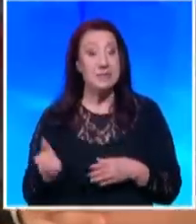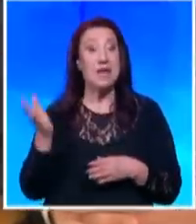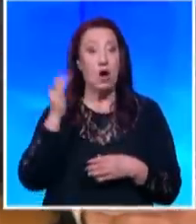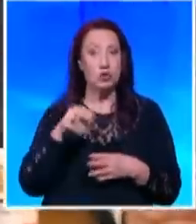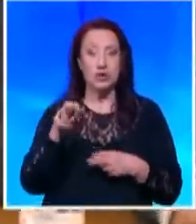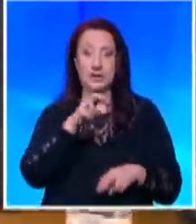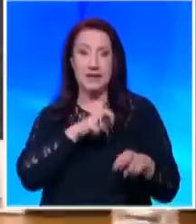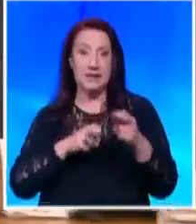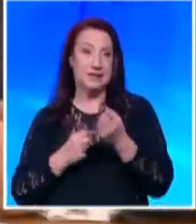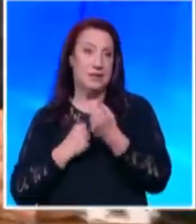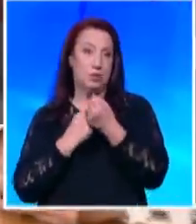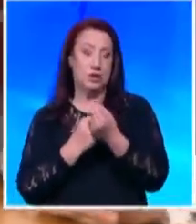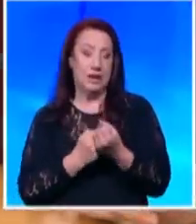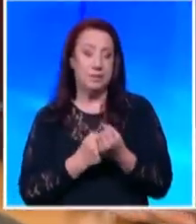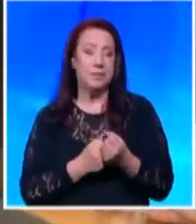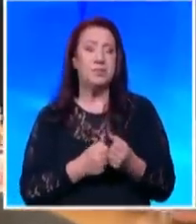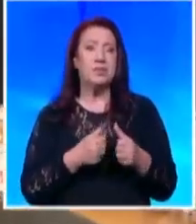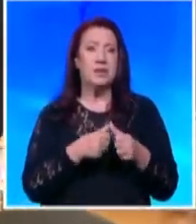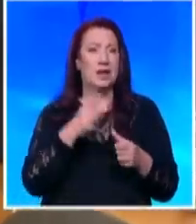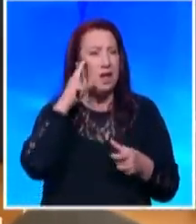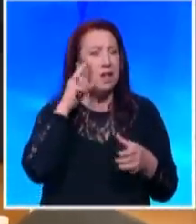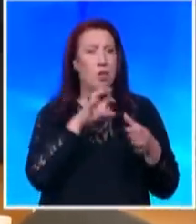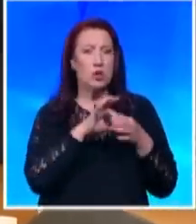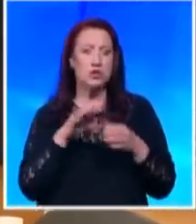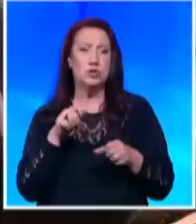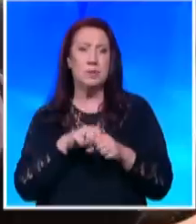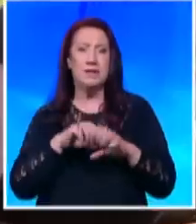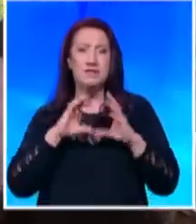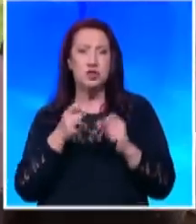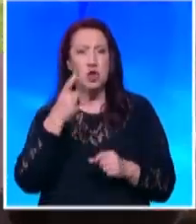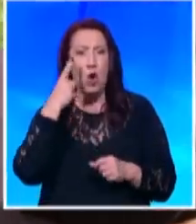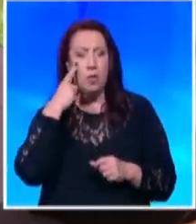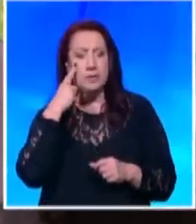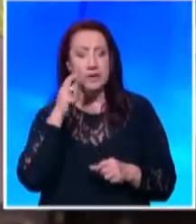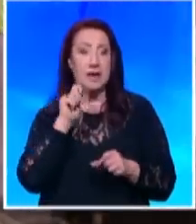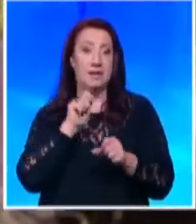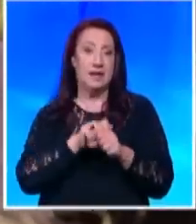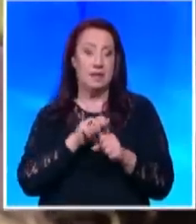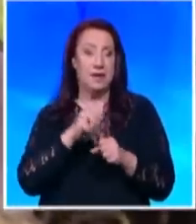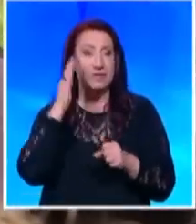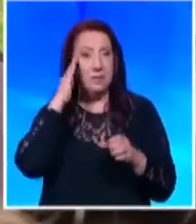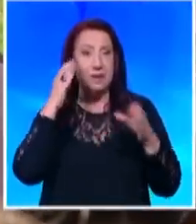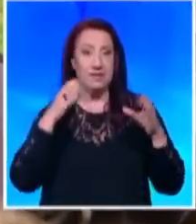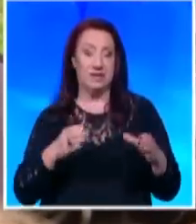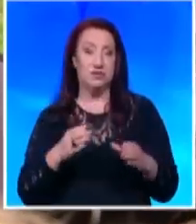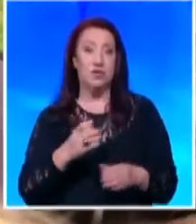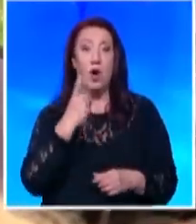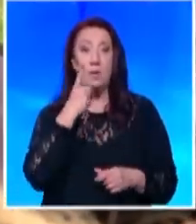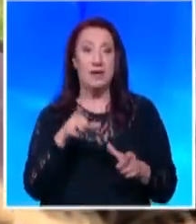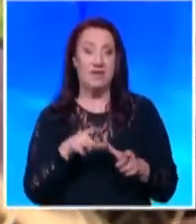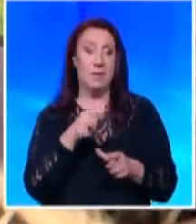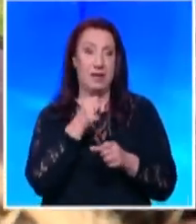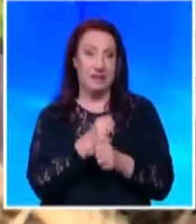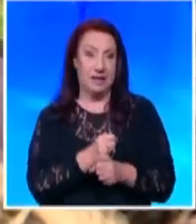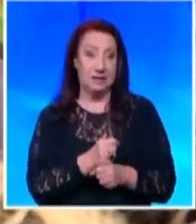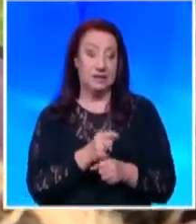се направят всички опити за сформиране с първи мандат, защото тогава се полага наистина да бъде съставено правителство.